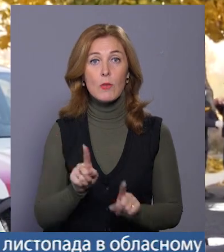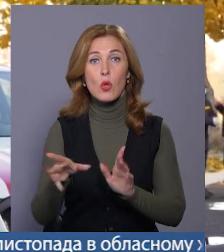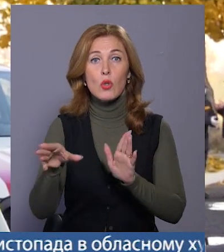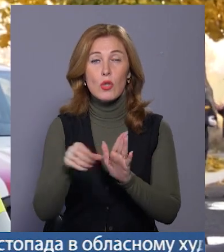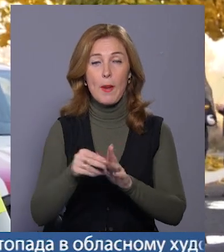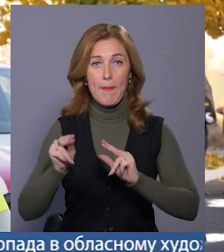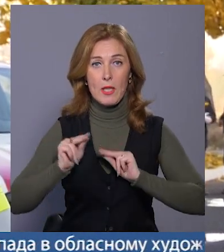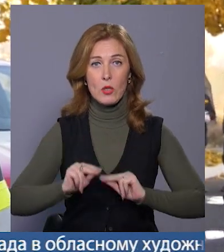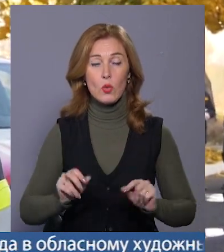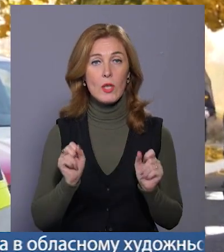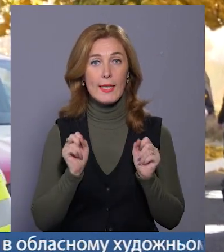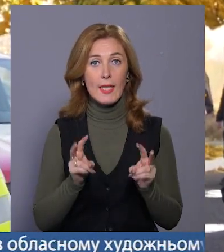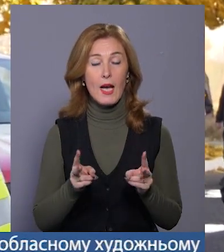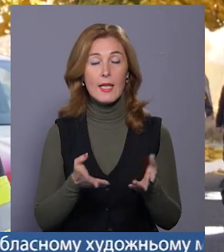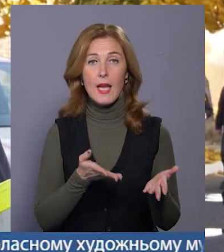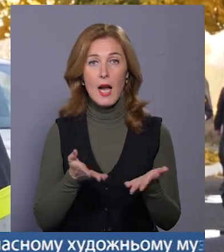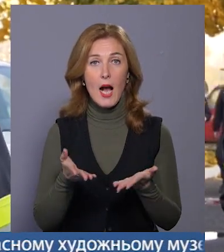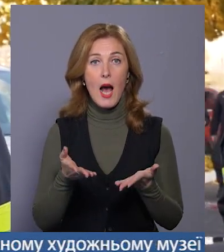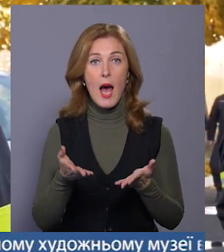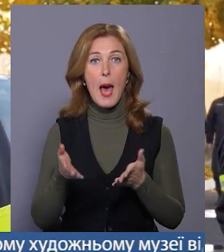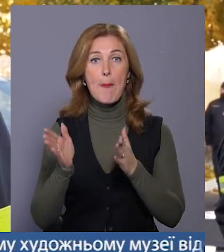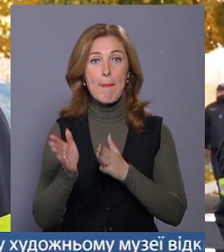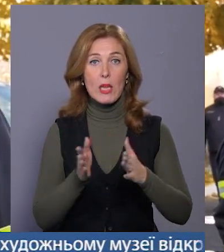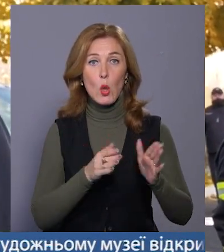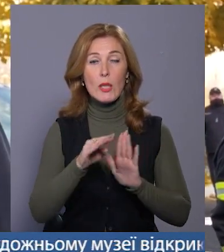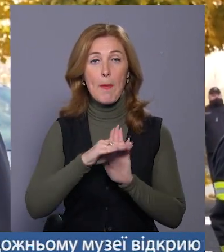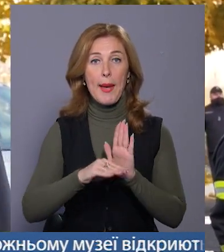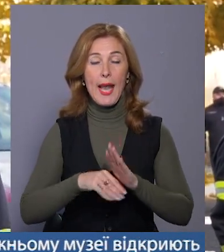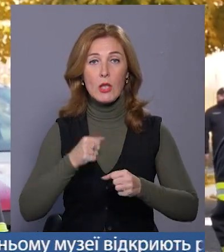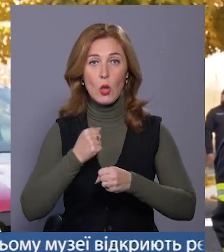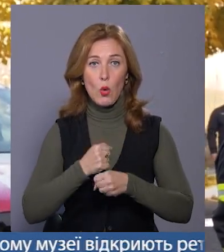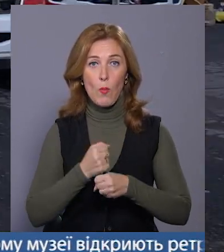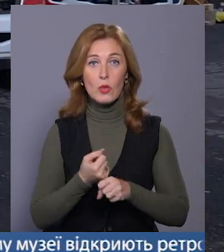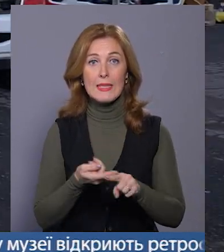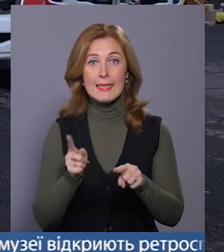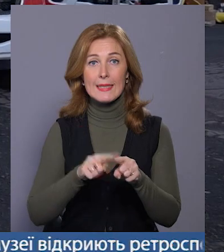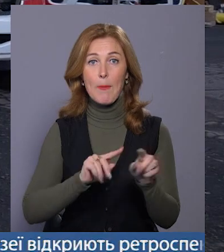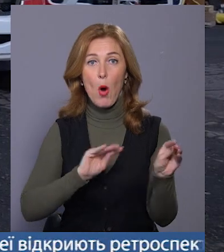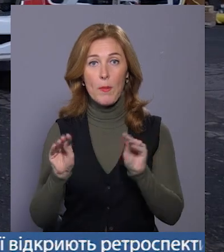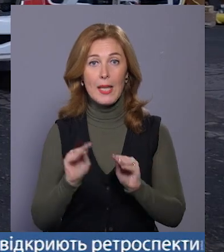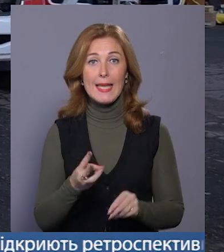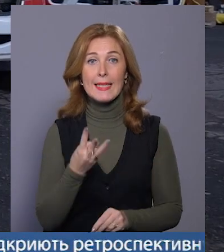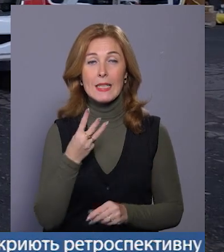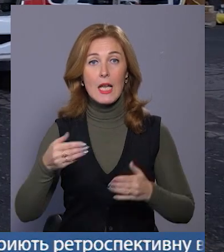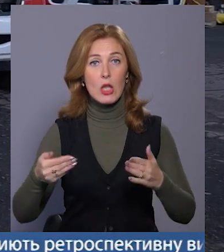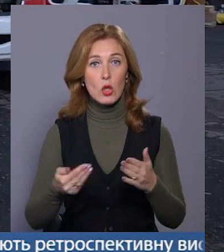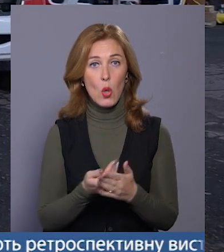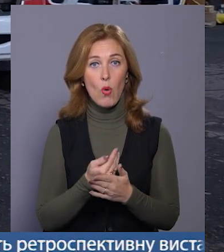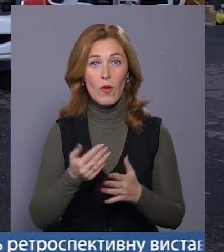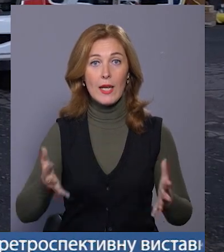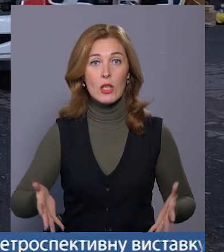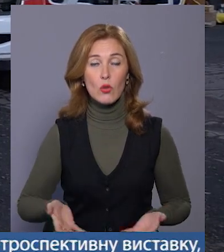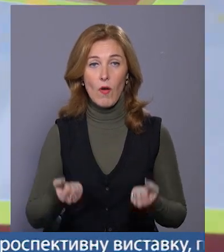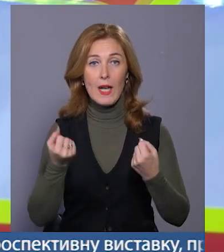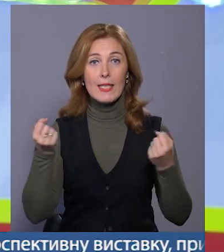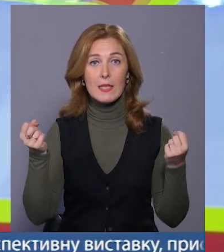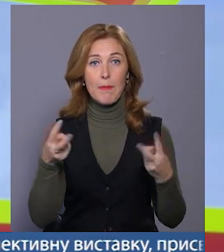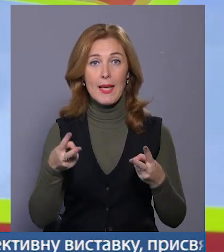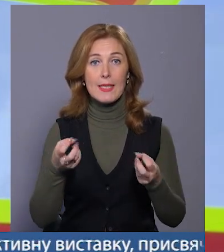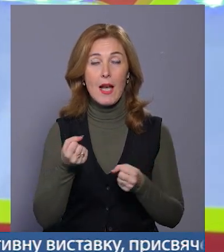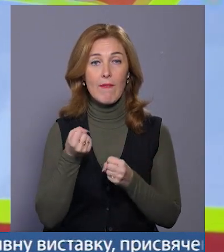і яка методика, який порядок роботи з даним обладнанням. Три нових аварійно-рятувальних спецавтівки на базі